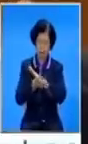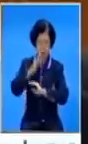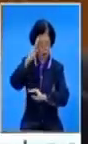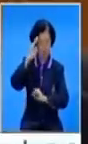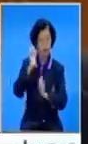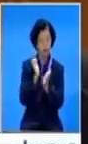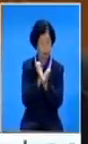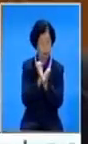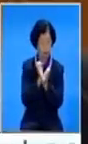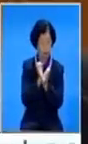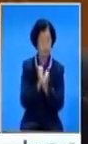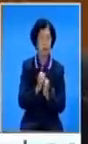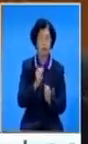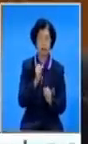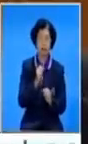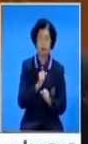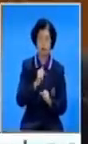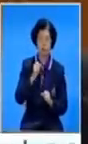ให้ตำรวจเป็นดังต่อไปนี้ครับ